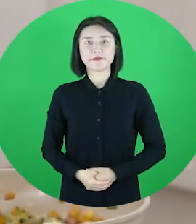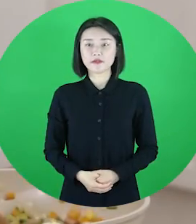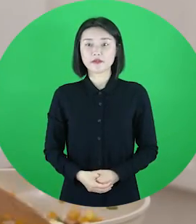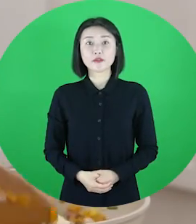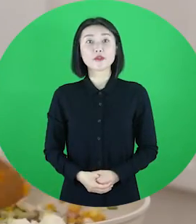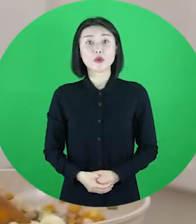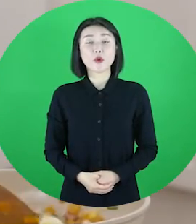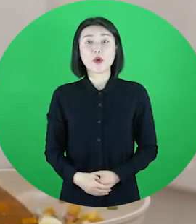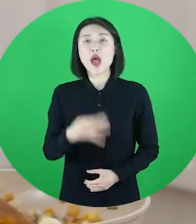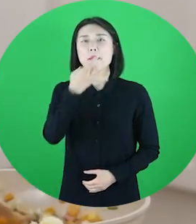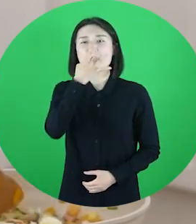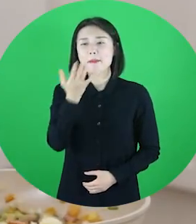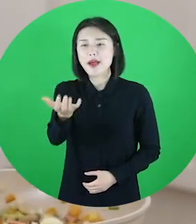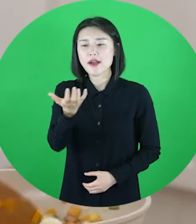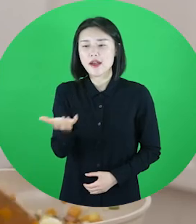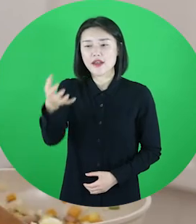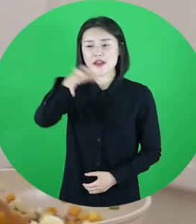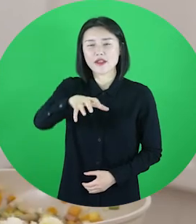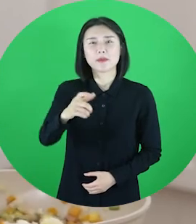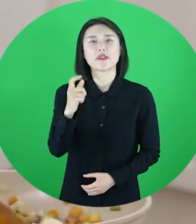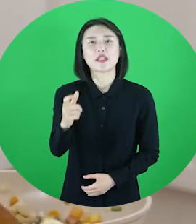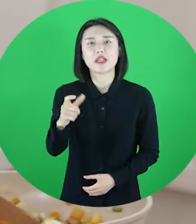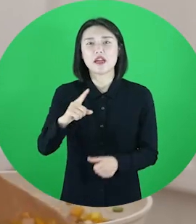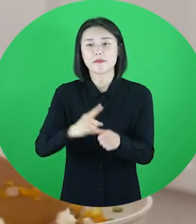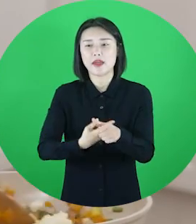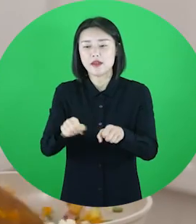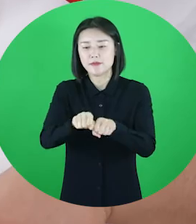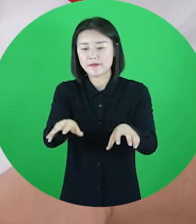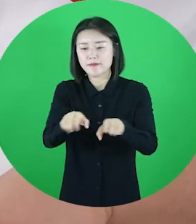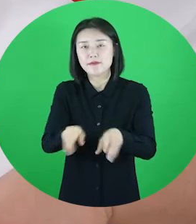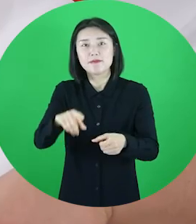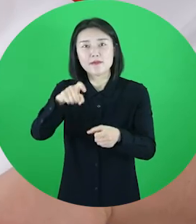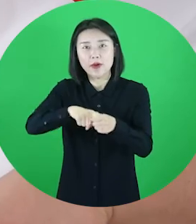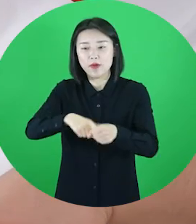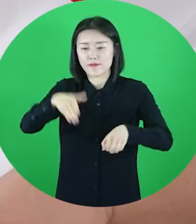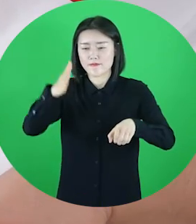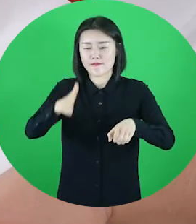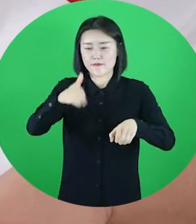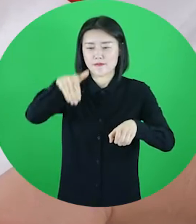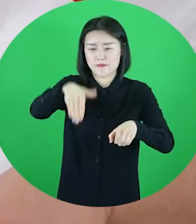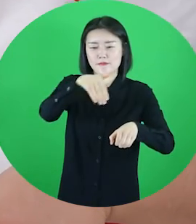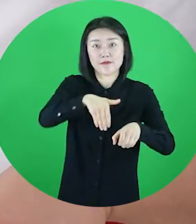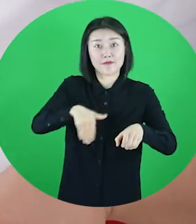밥이 뭉쳐져 있으면 잘 섞어서 볶아줄게요.